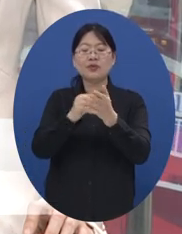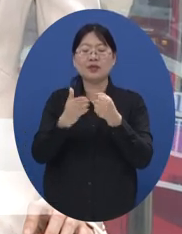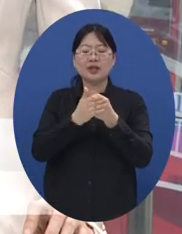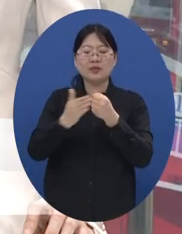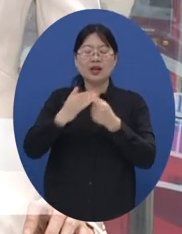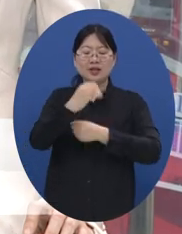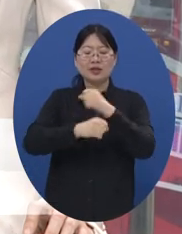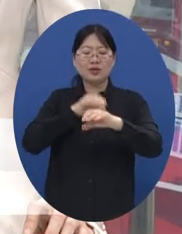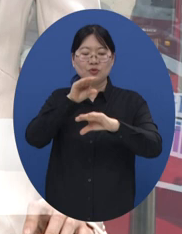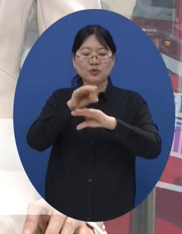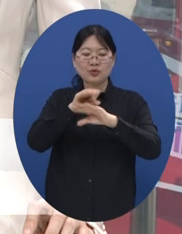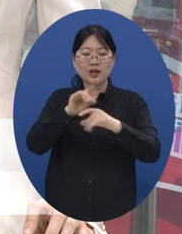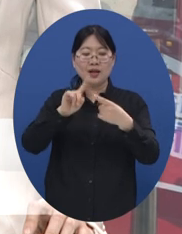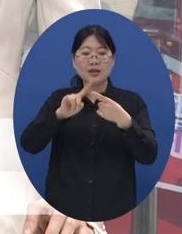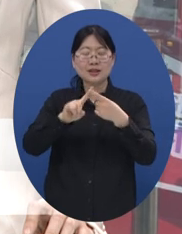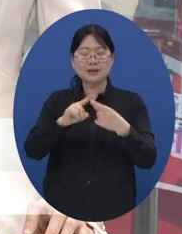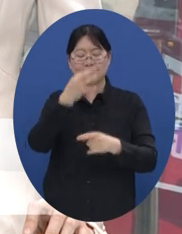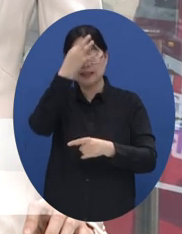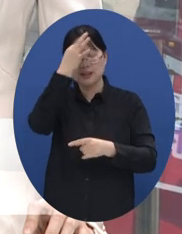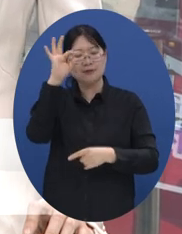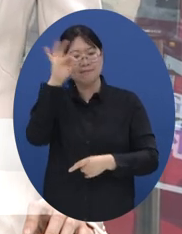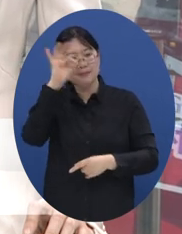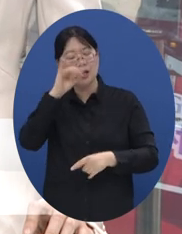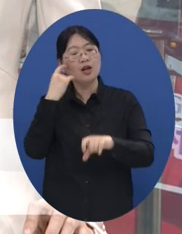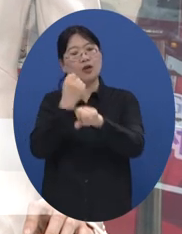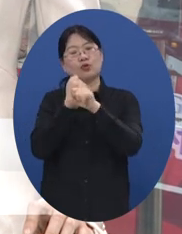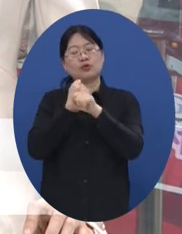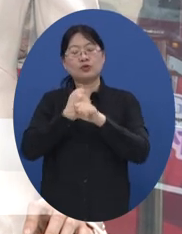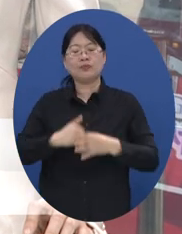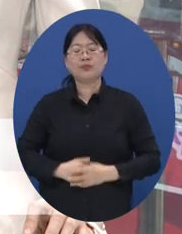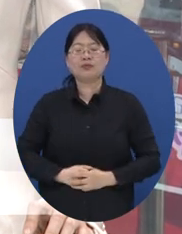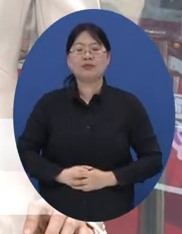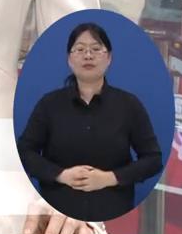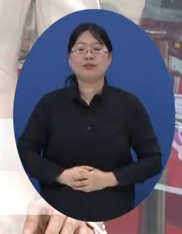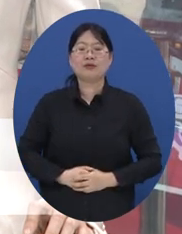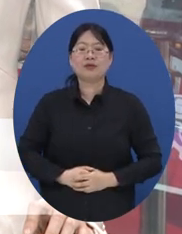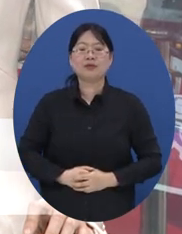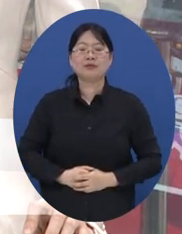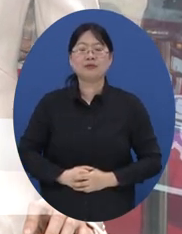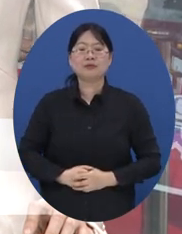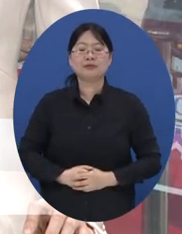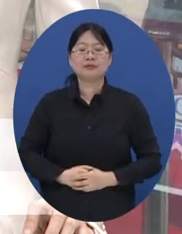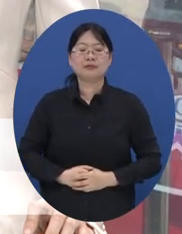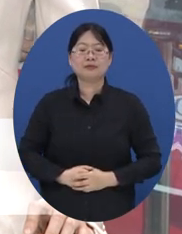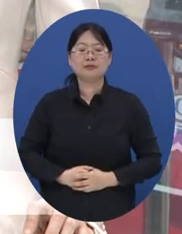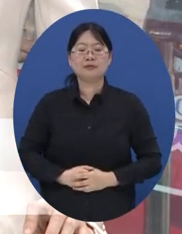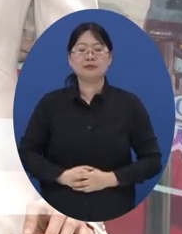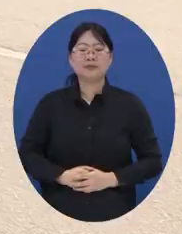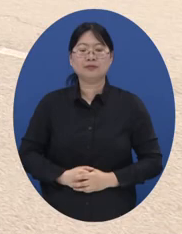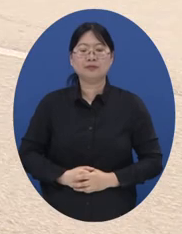입주해 앞으로 자율주행 기술을 연구해 나갈 계획입니다. 경기북부 김태희 기자의 보도입니다.